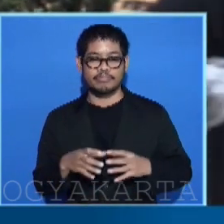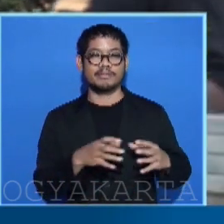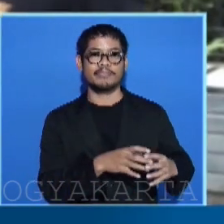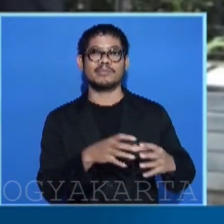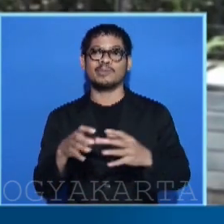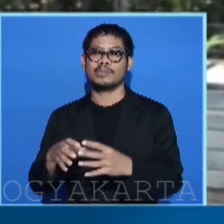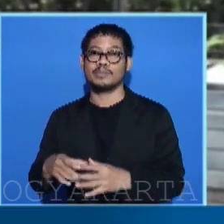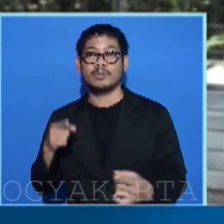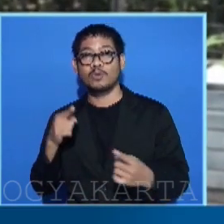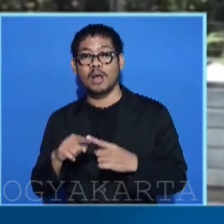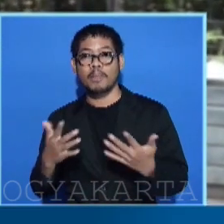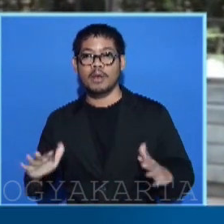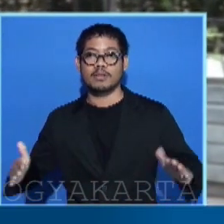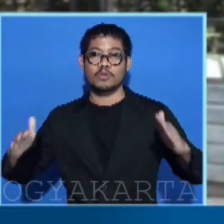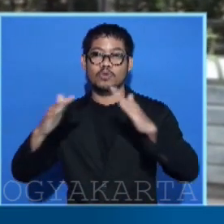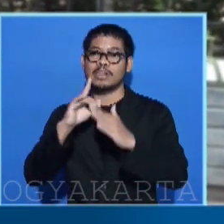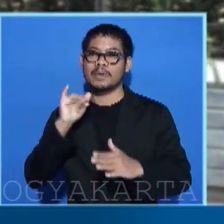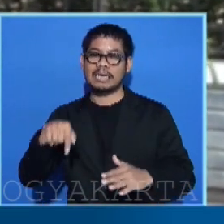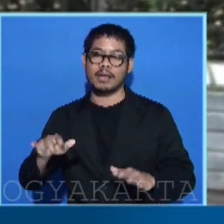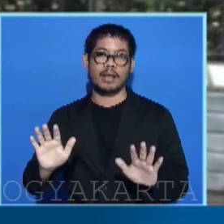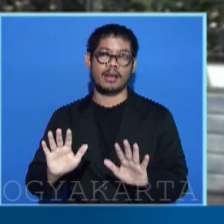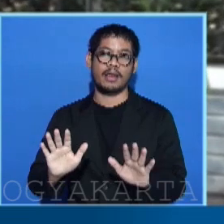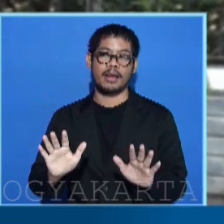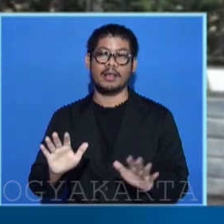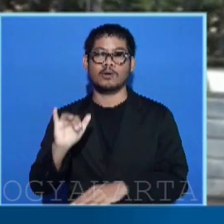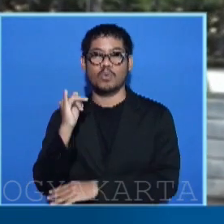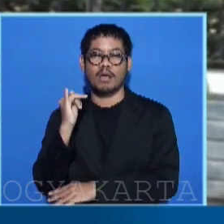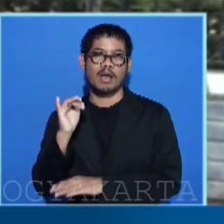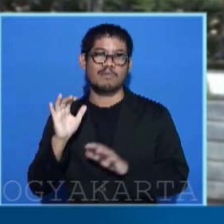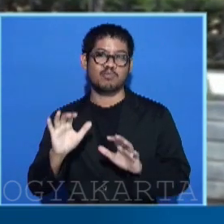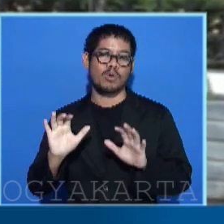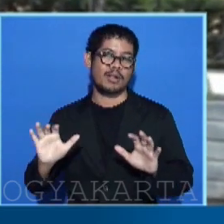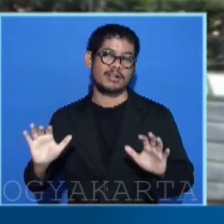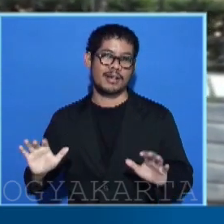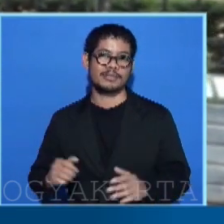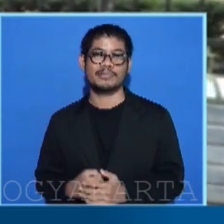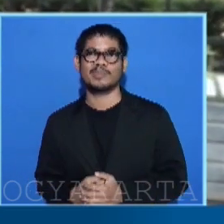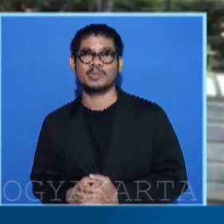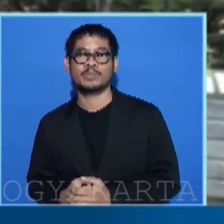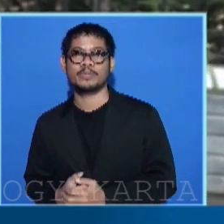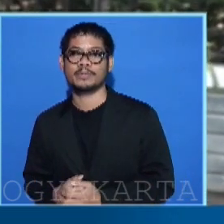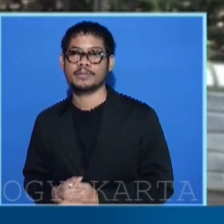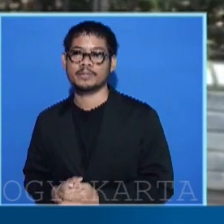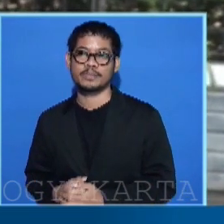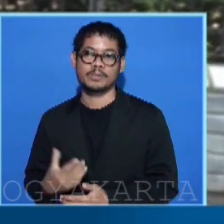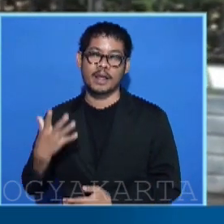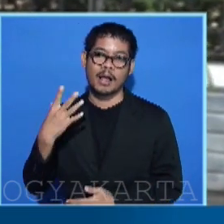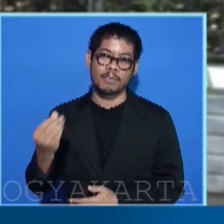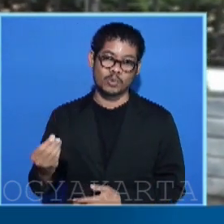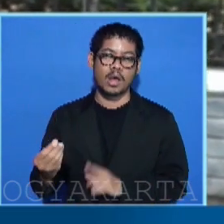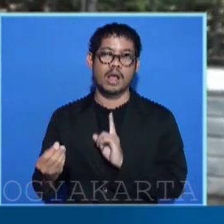ini kan banyak ini Jogja sampah tertunda banyak sekali jadi Kampung jadi